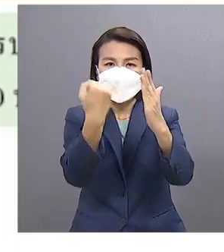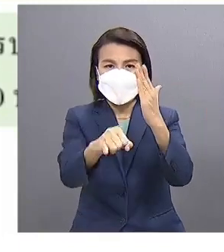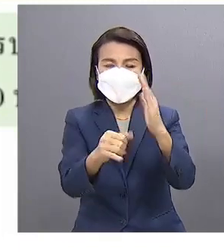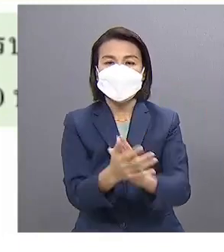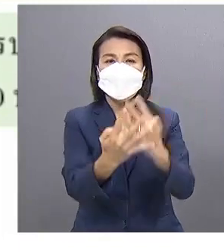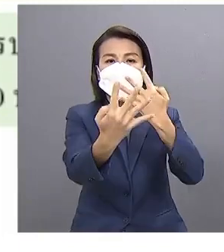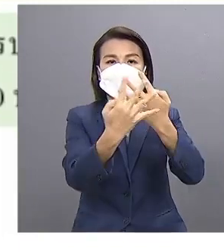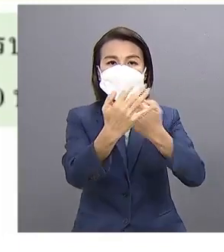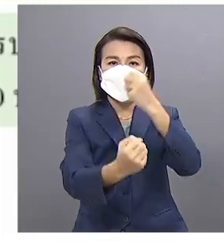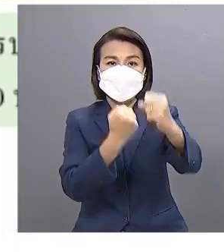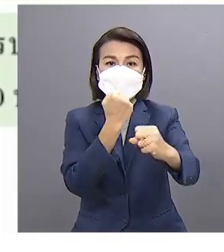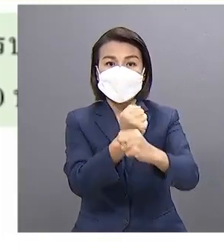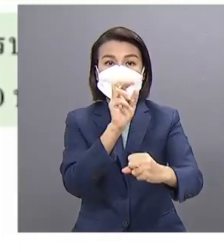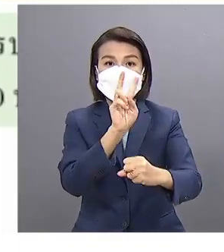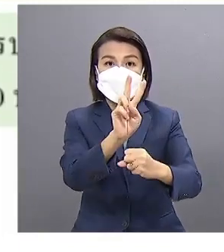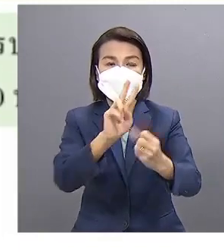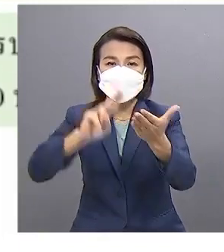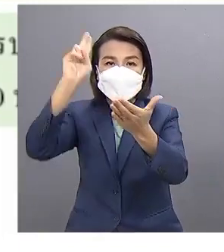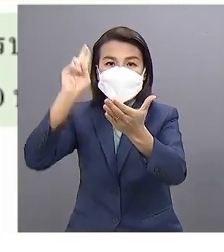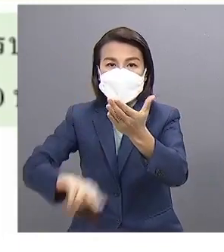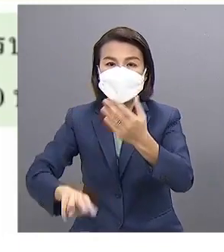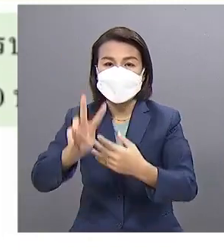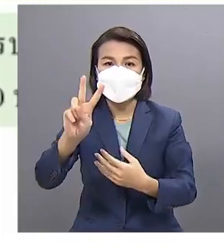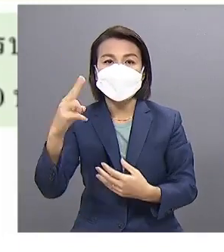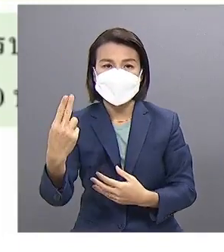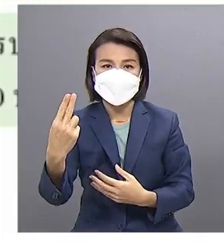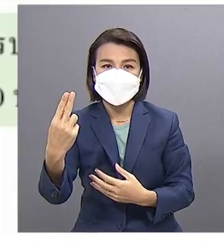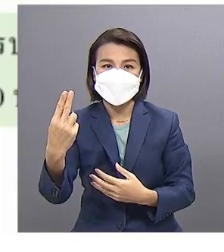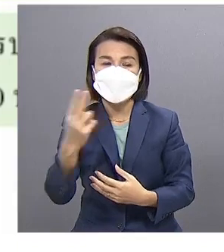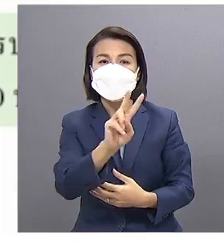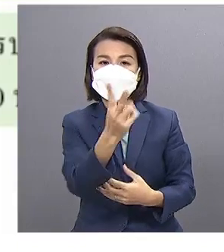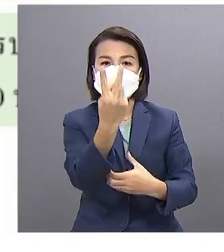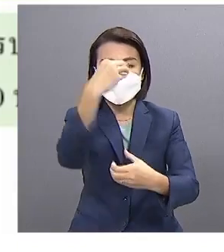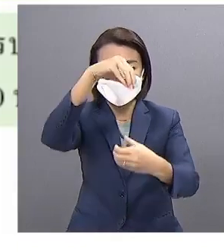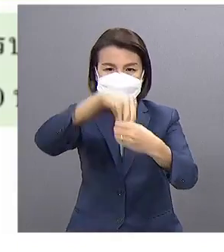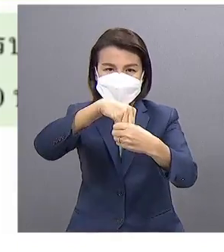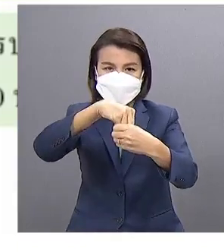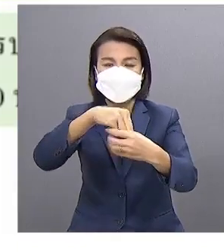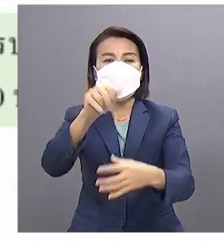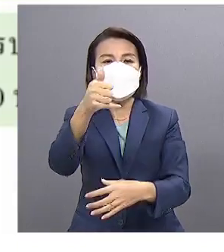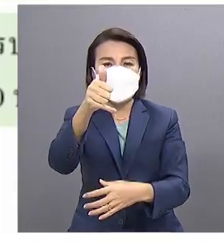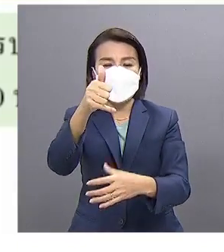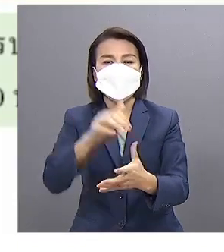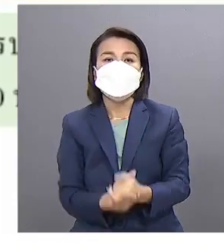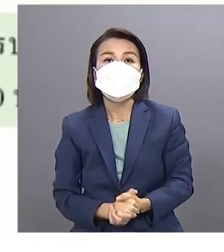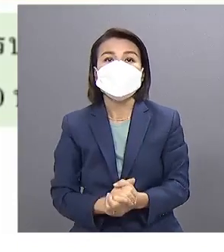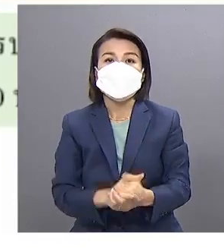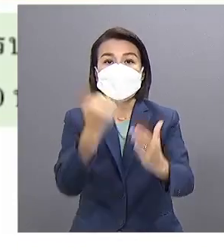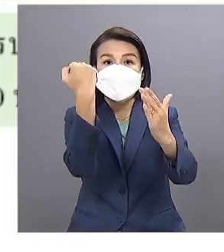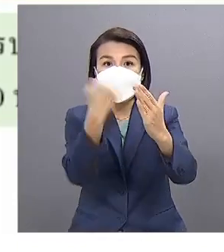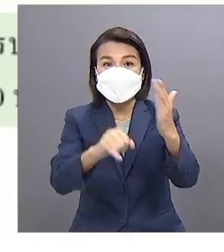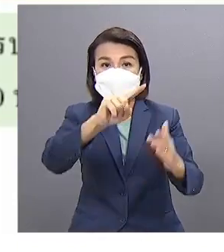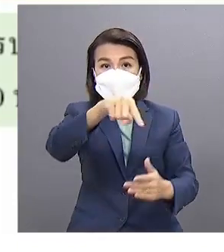ปีหรือปรับไม่เกิน 20,000 บาทหรือทั้งจำและปรับนะคะอันนี้ความผิดหนึ่งแรกก็คือความผิดอาหารไม่บ